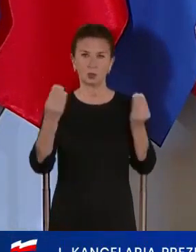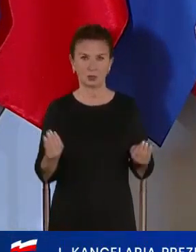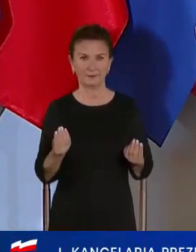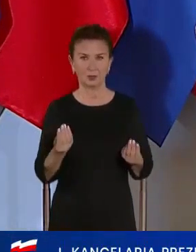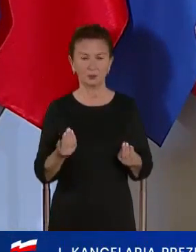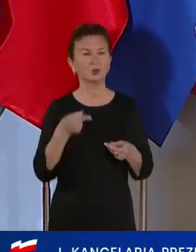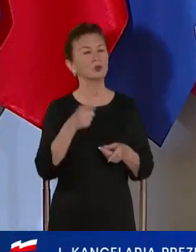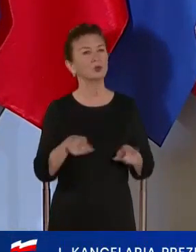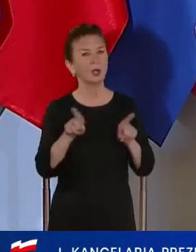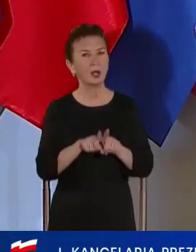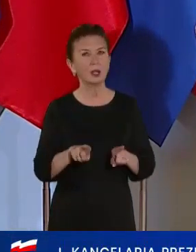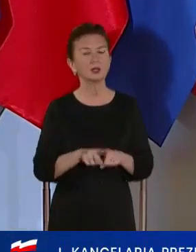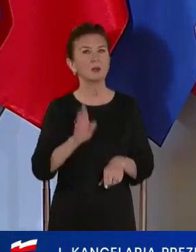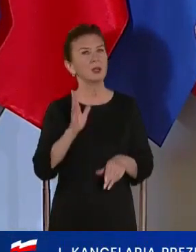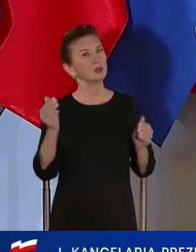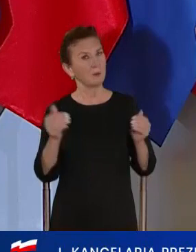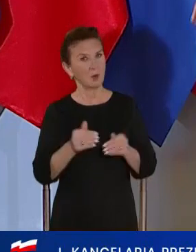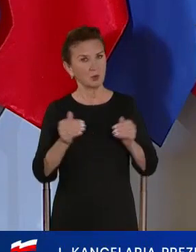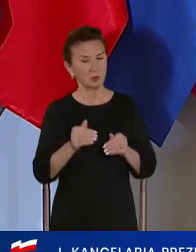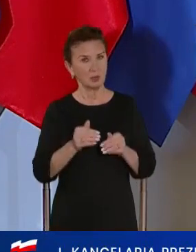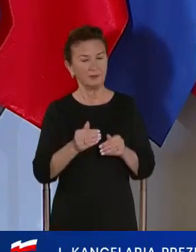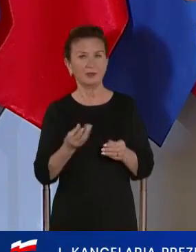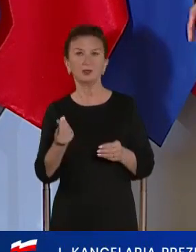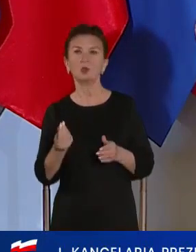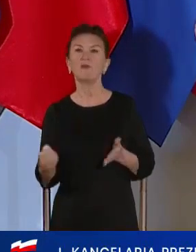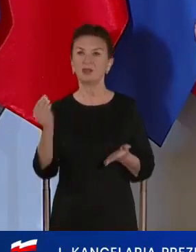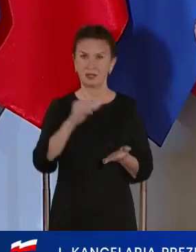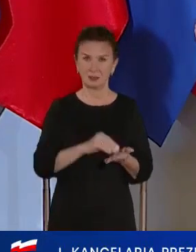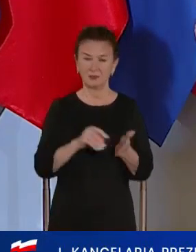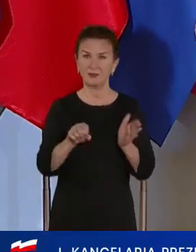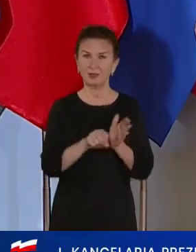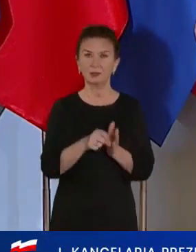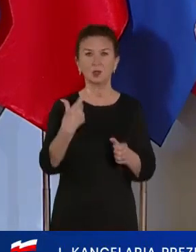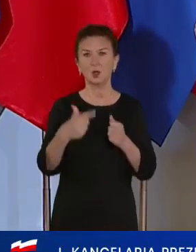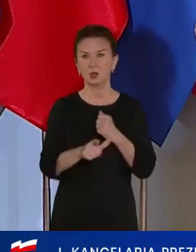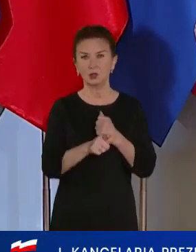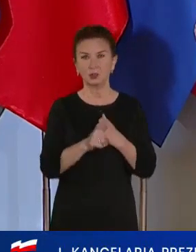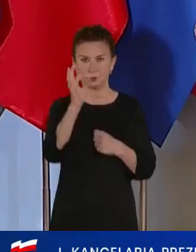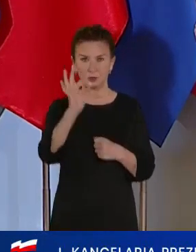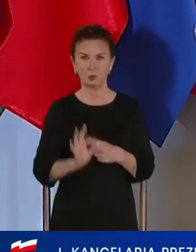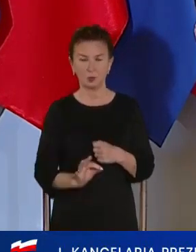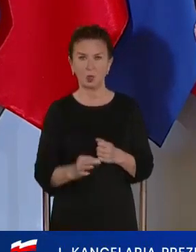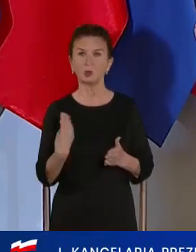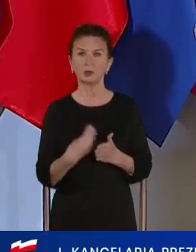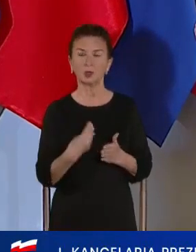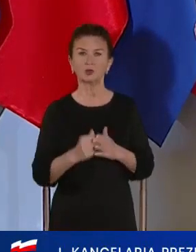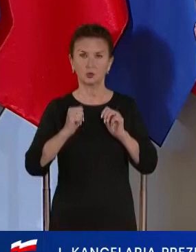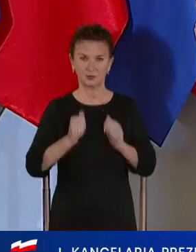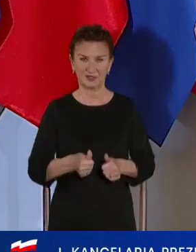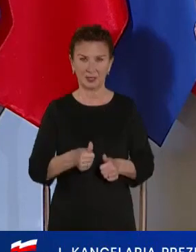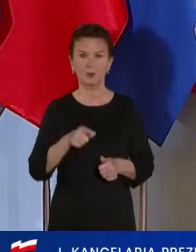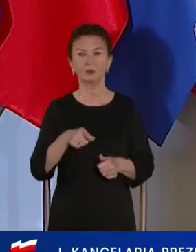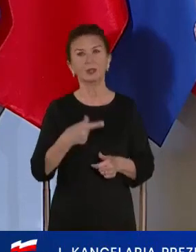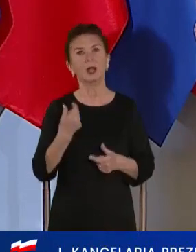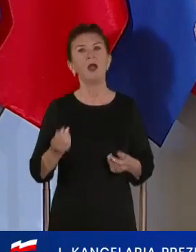także możliwość pokrywania do 70% kosztów stałych w działalności tych firm,